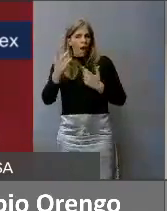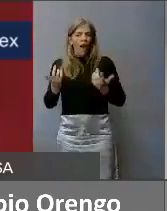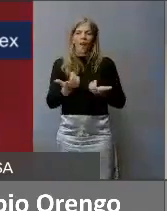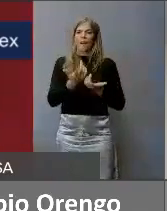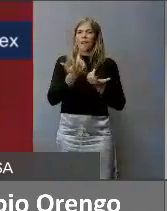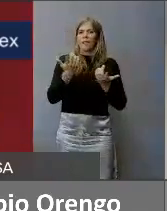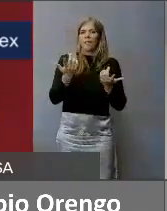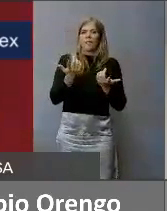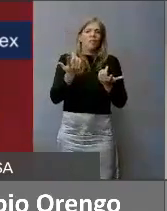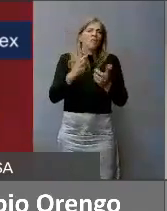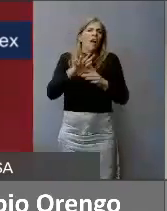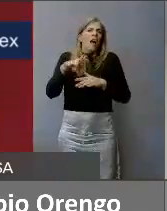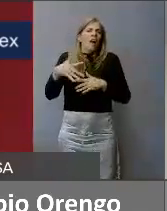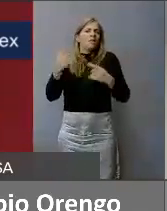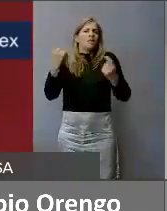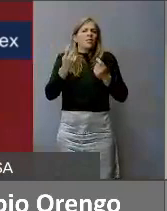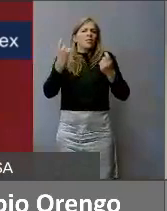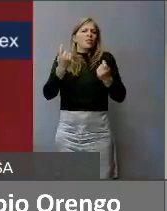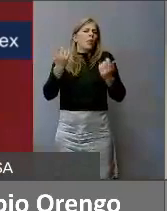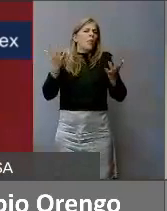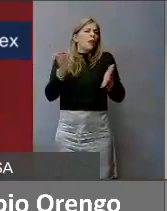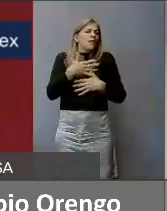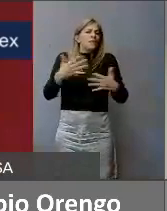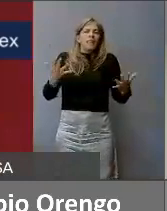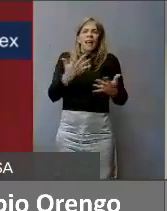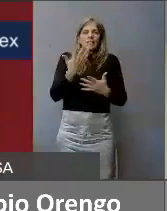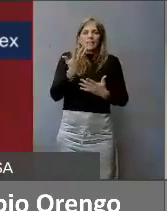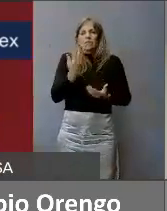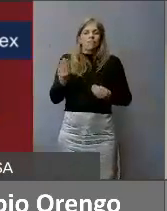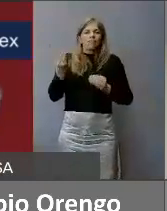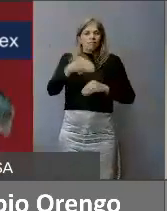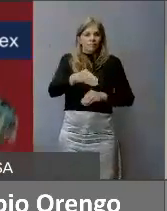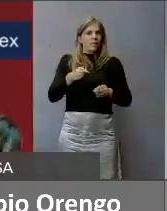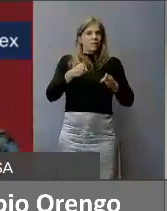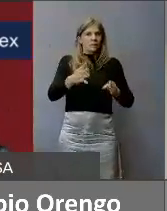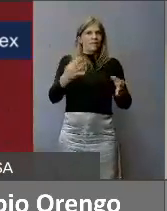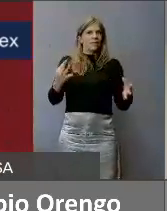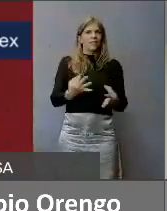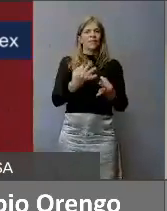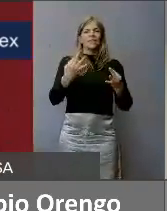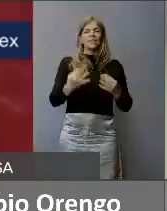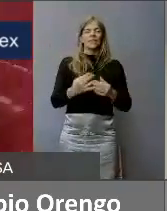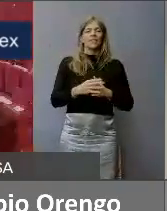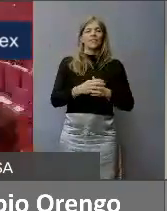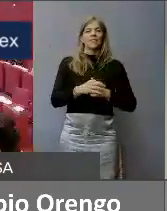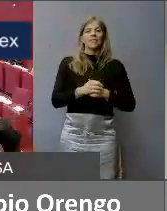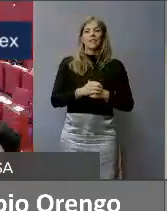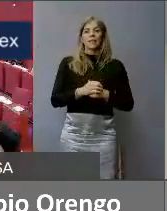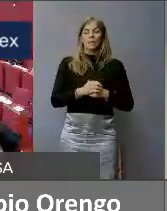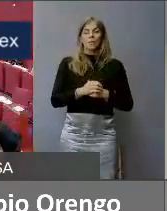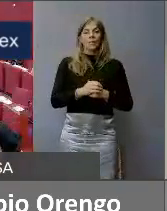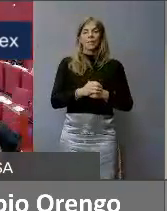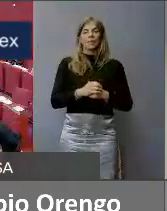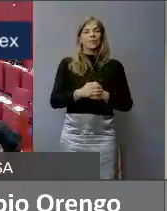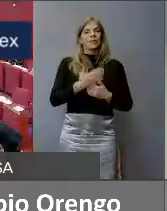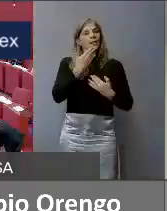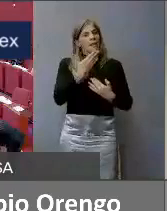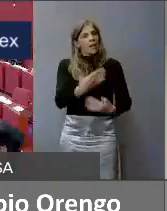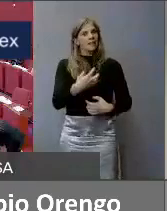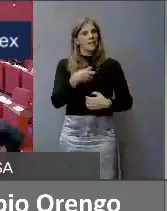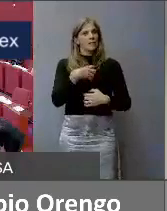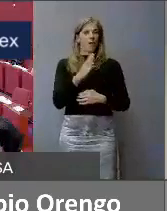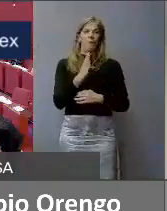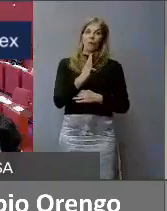manifestazione che sulla passeggiata di bellissimo ora fare grazie sarebbero dire io allora partiamo